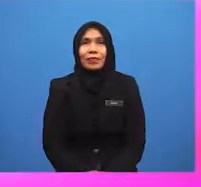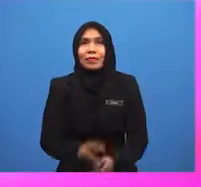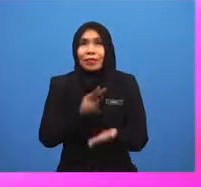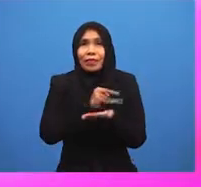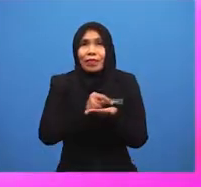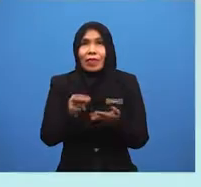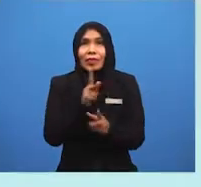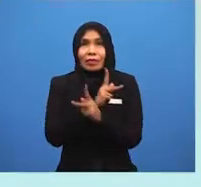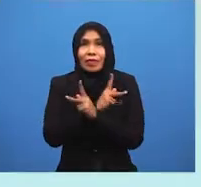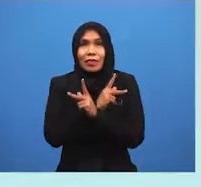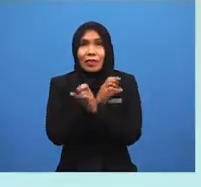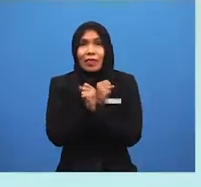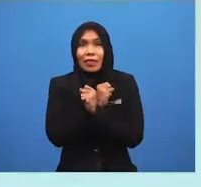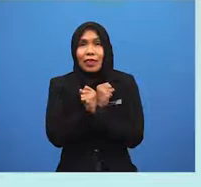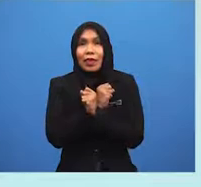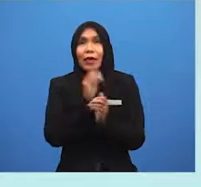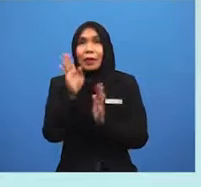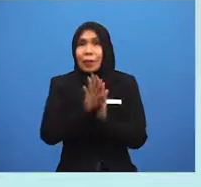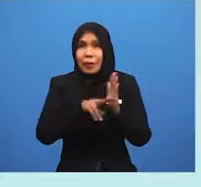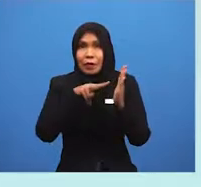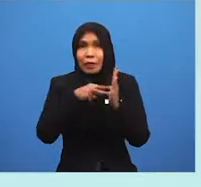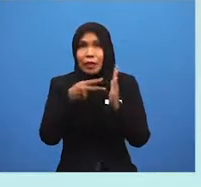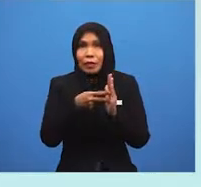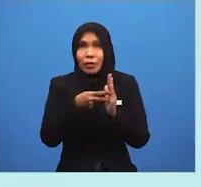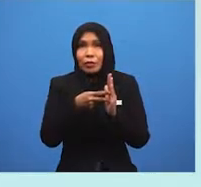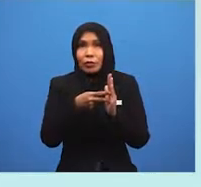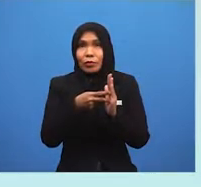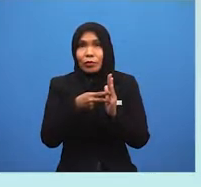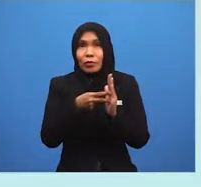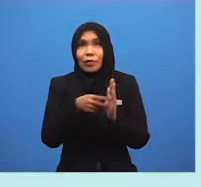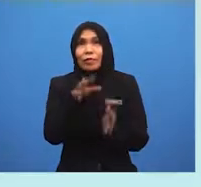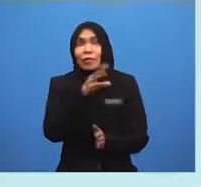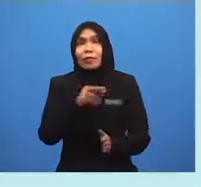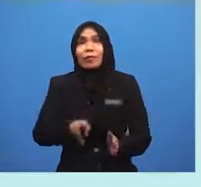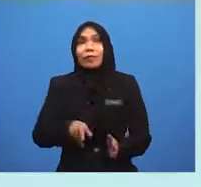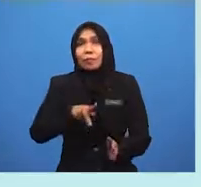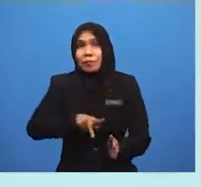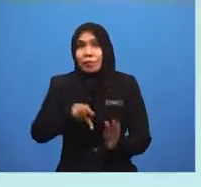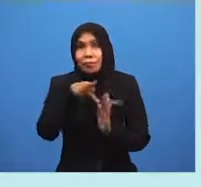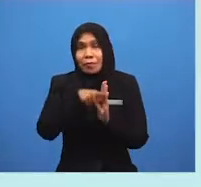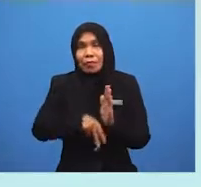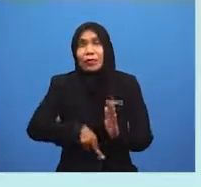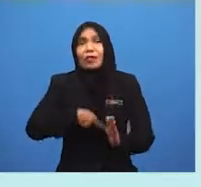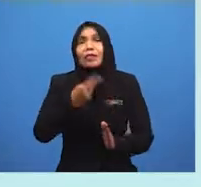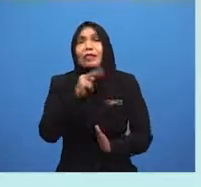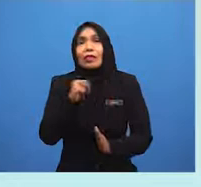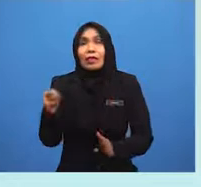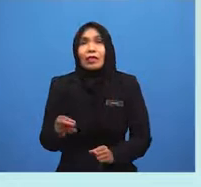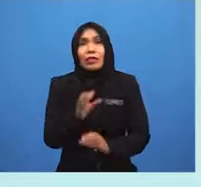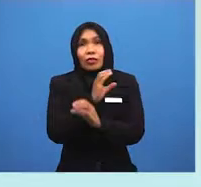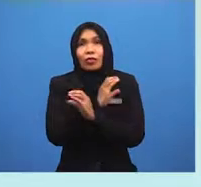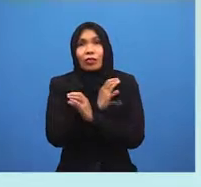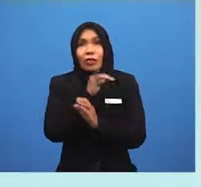Nilai kasih sayang bermaksud kepekaan dan perasaan cinta